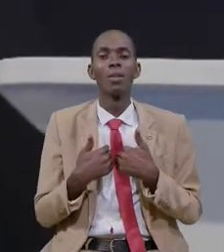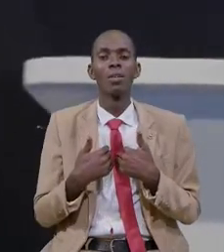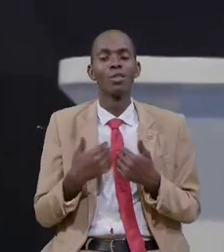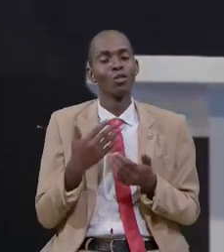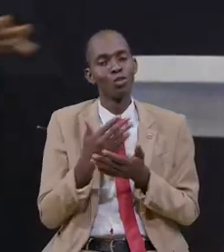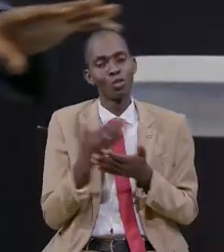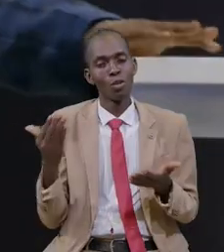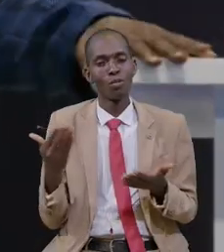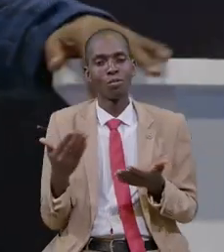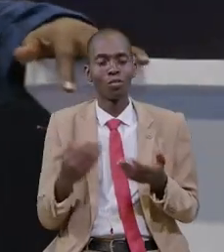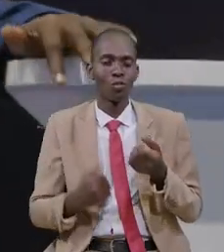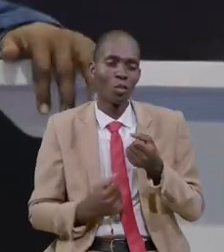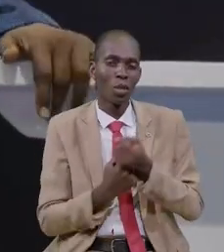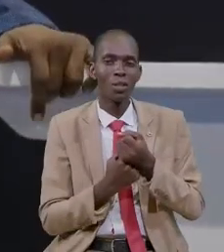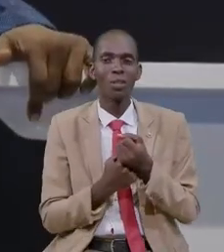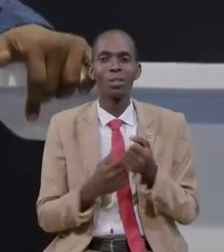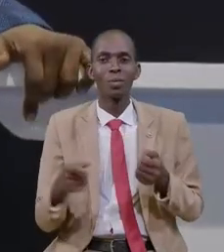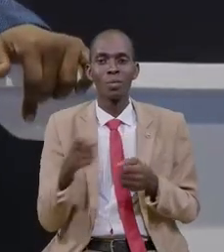ils ont un avantage.